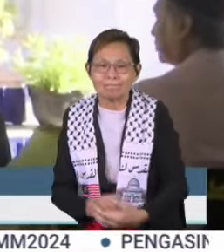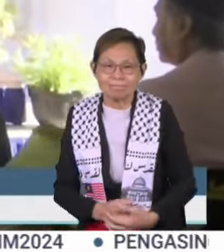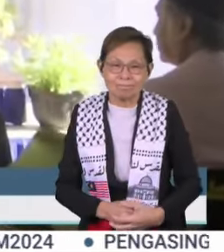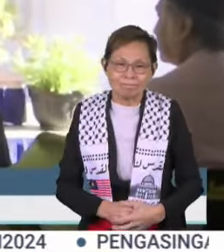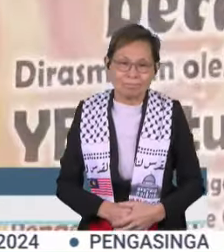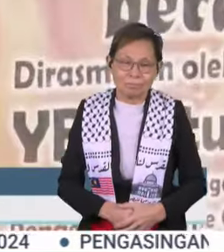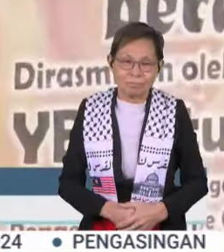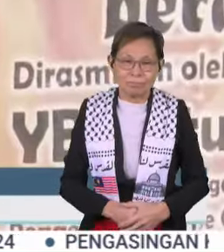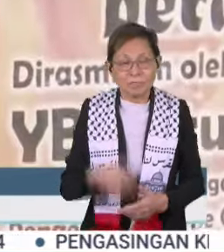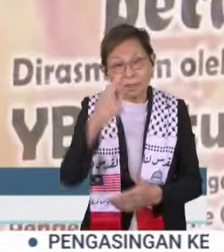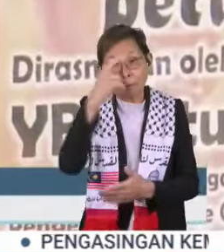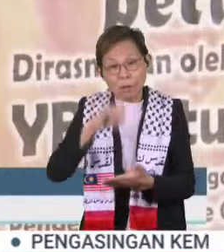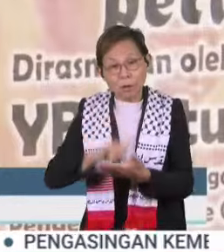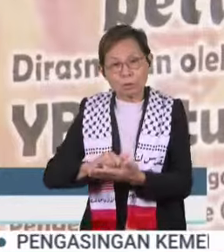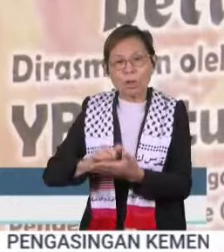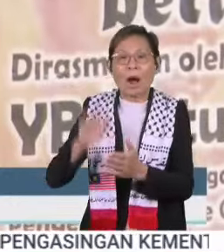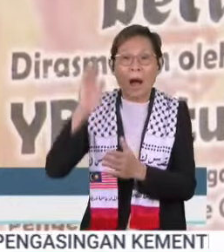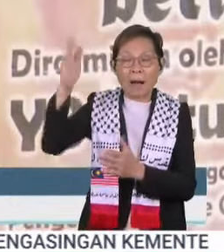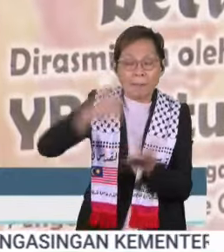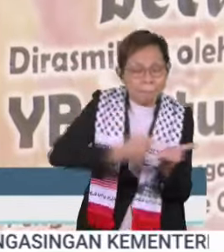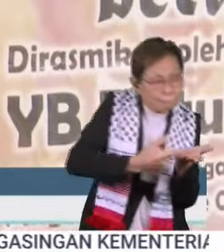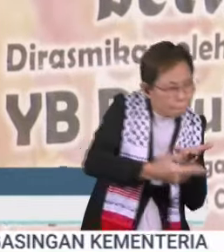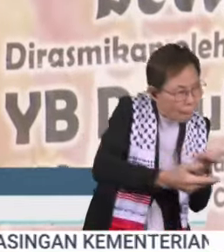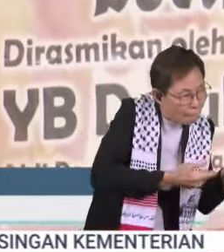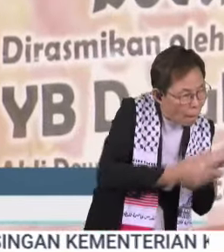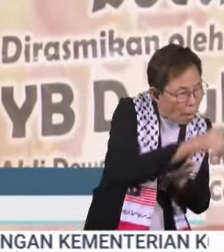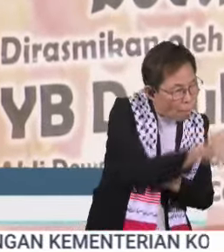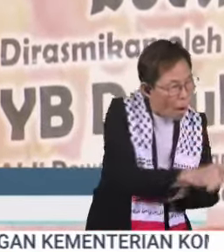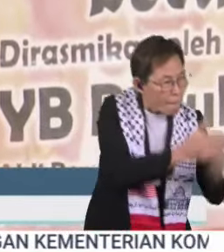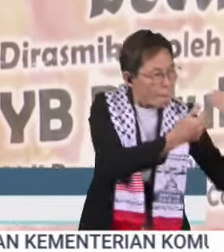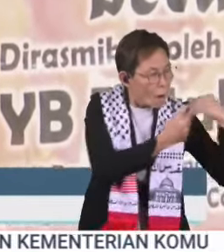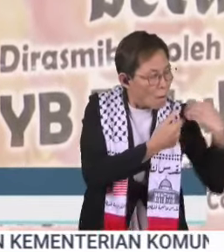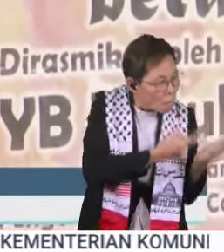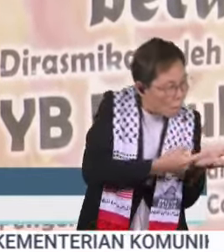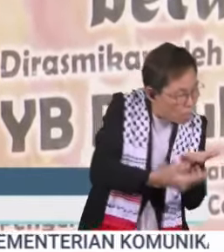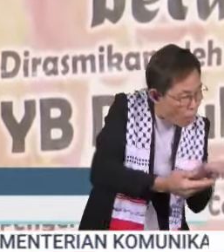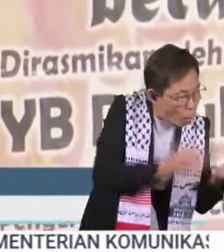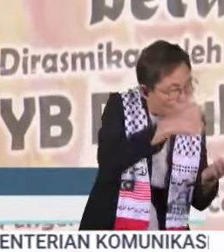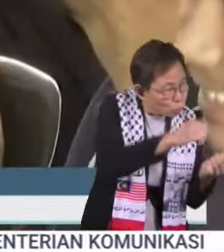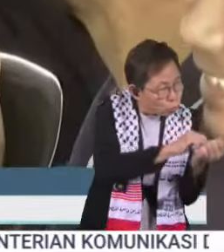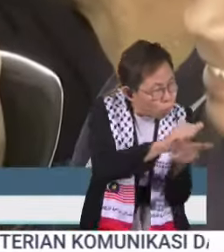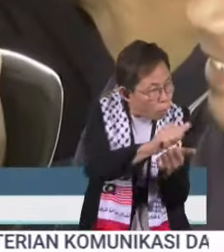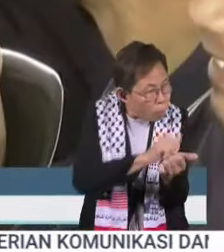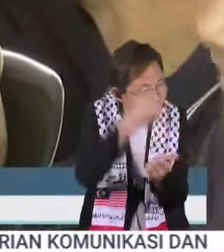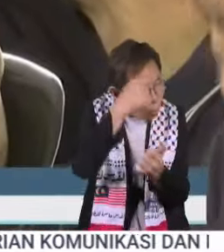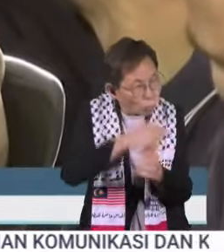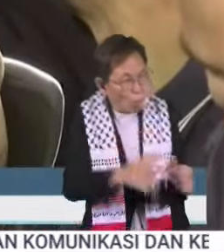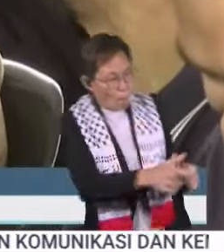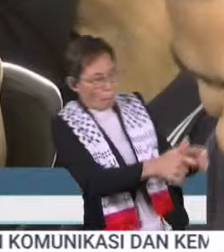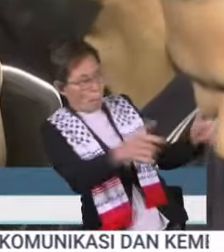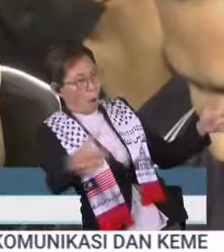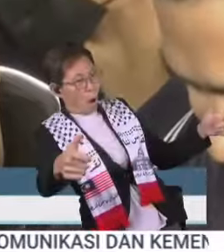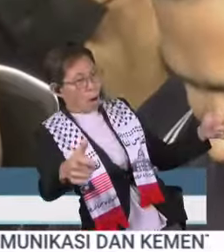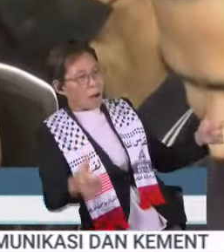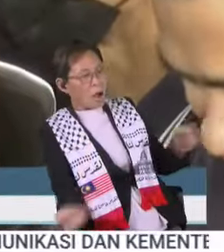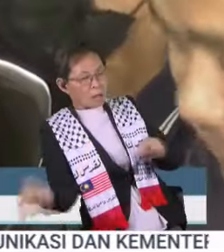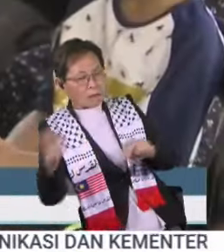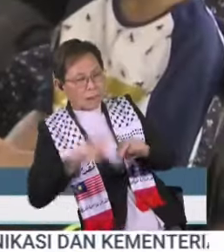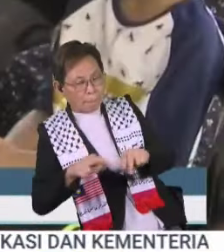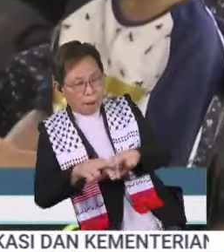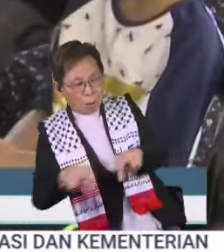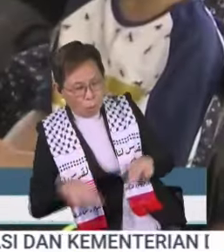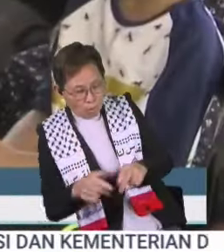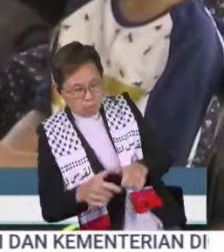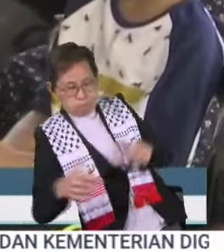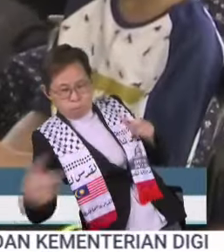wanita justeru beliau akan berbincang dengan pihak berwajib bagi mendapatkan kelulusan untuk membesarkan dan menambah ruangan